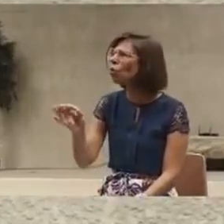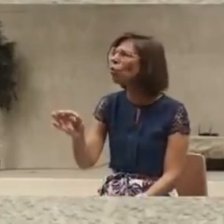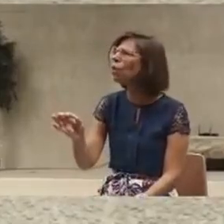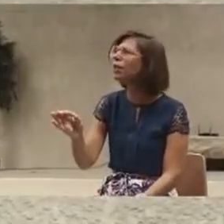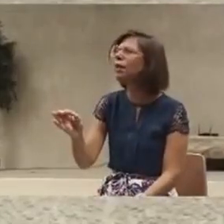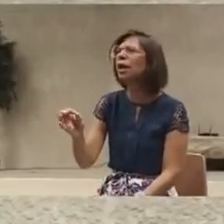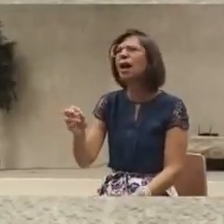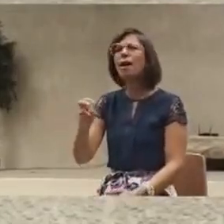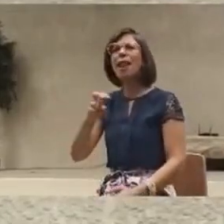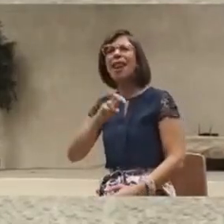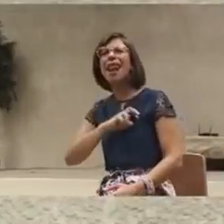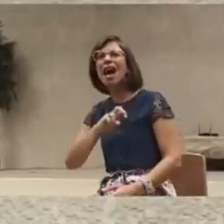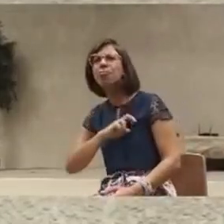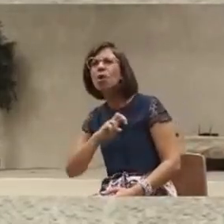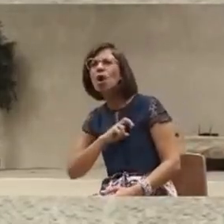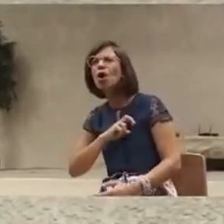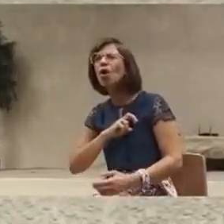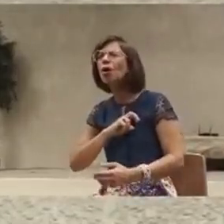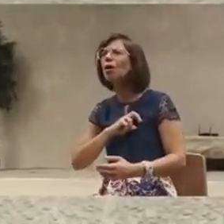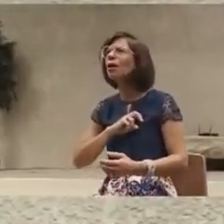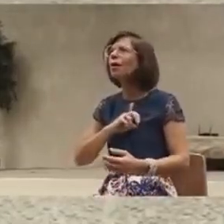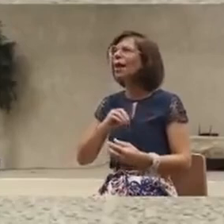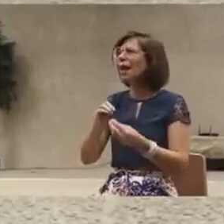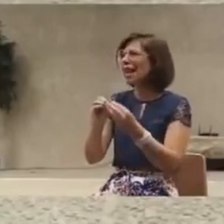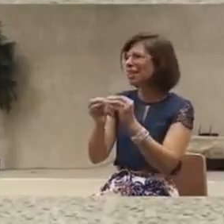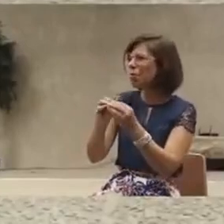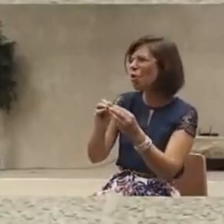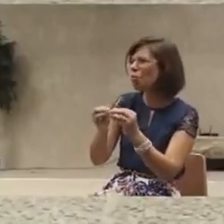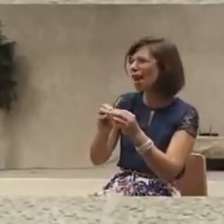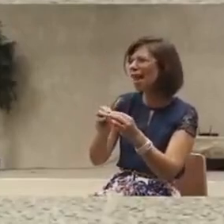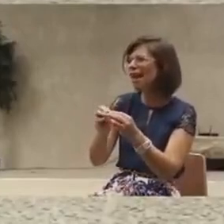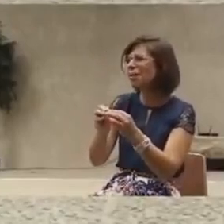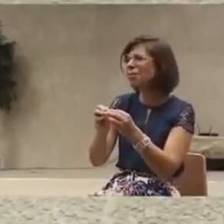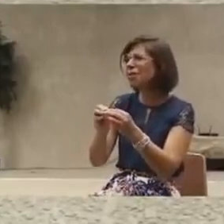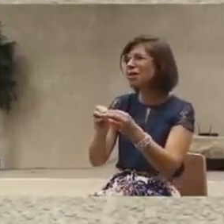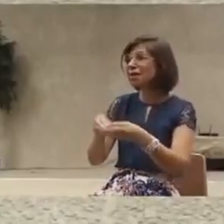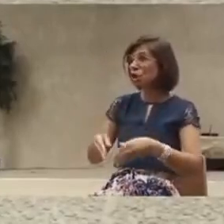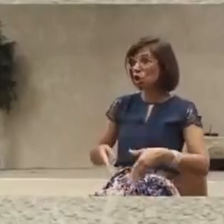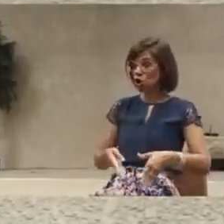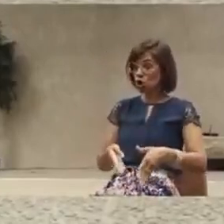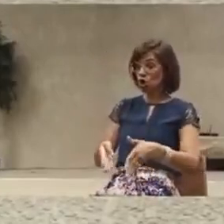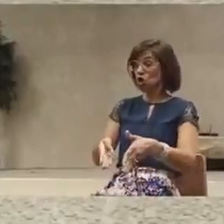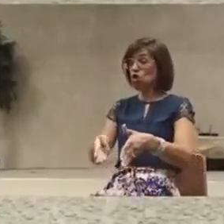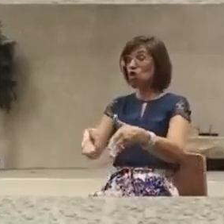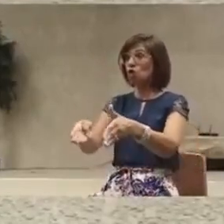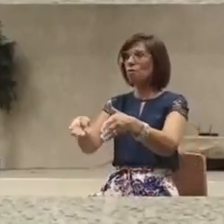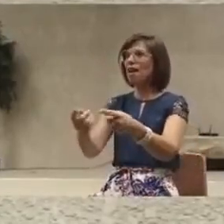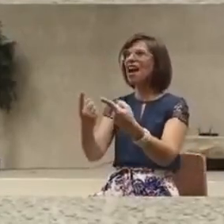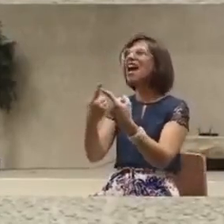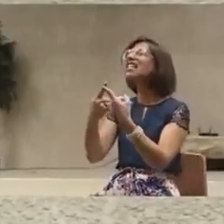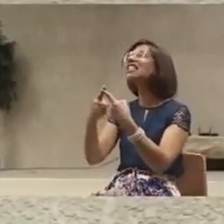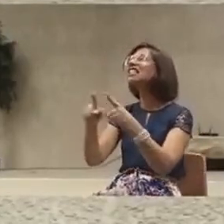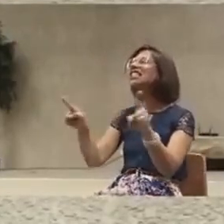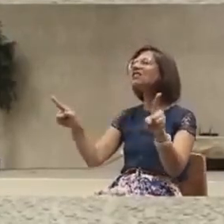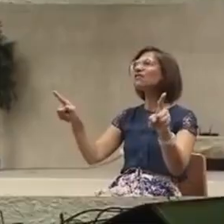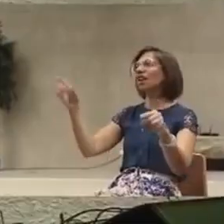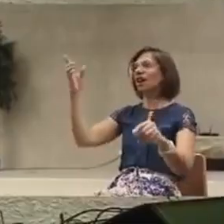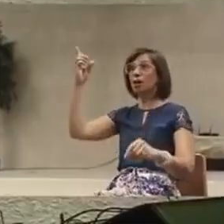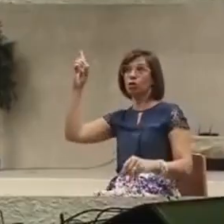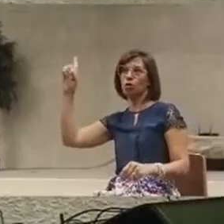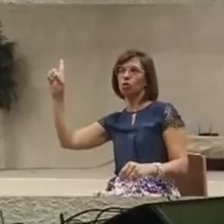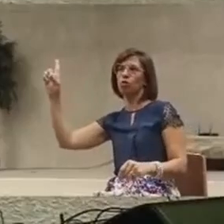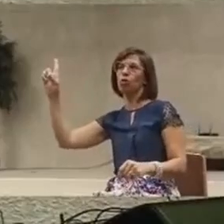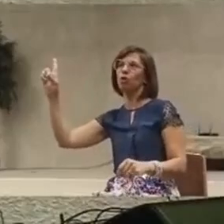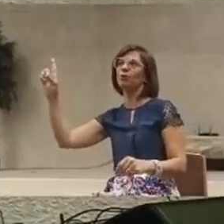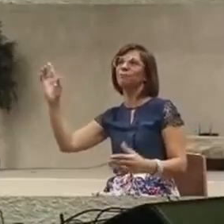rappeler, nous ne fions pas à nos sensations. Nous qui sommes enfants de Dieu, la réalité est meilleure que ce que je